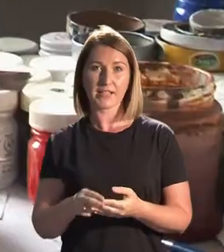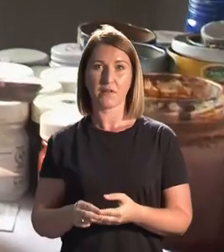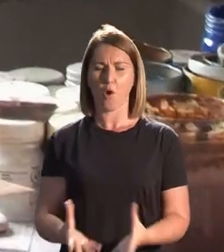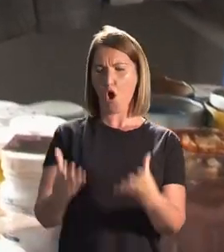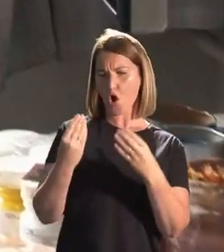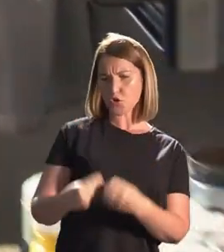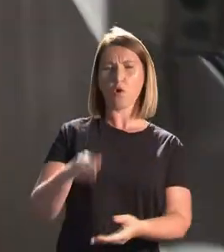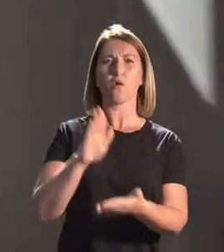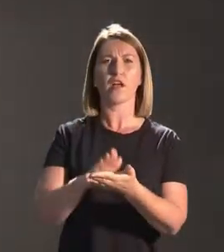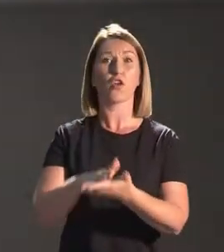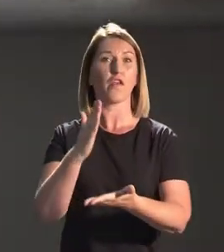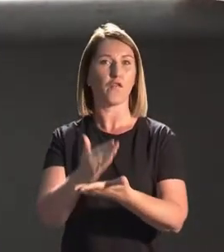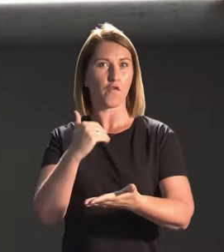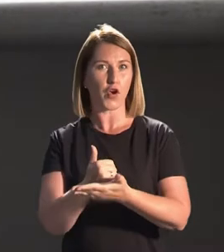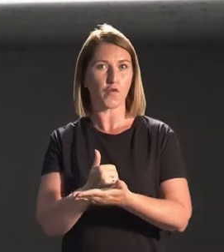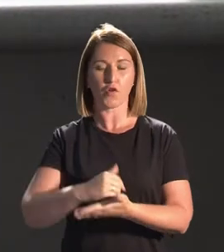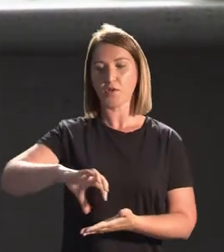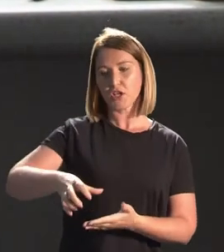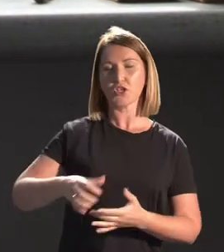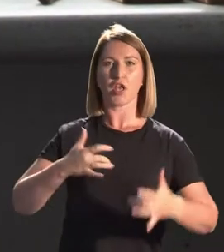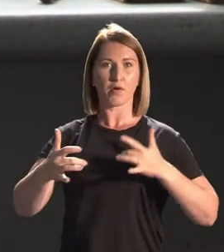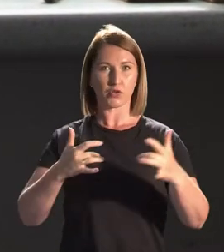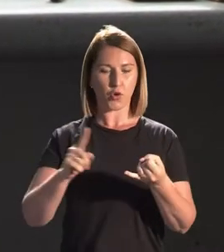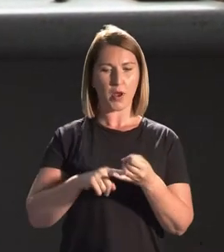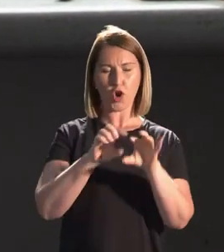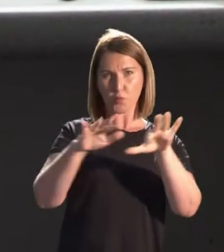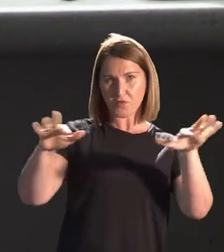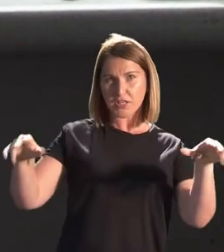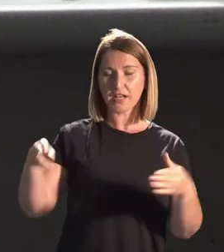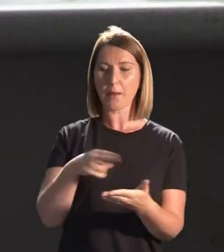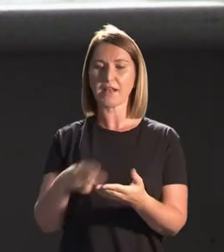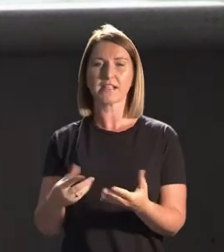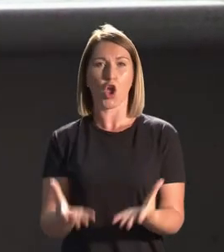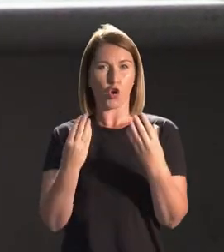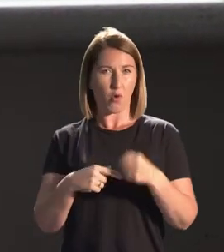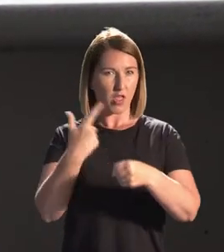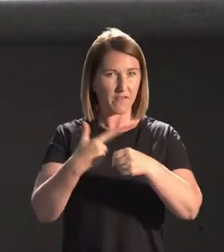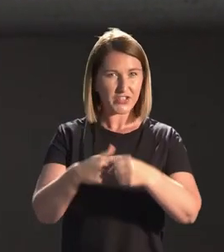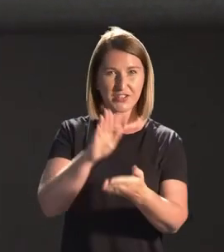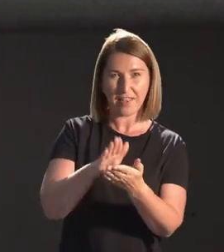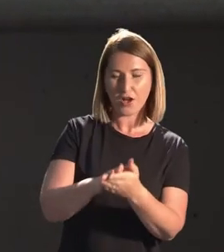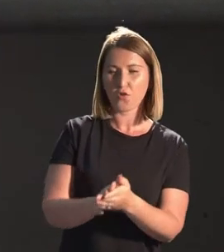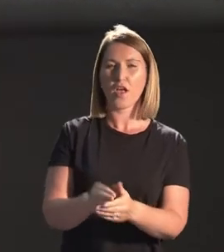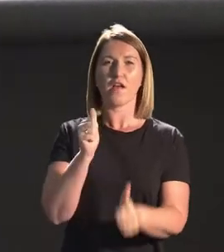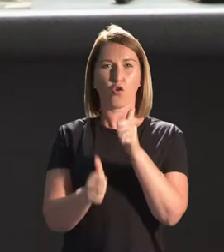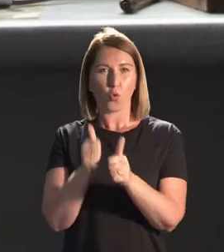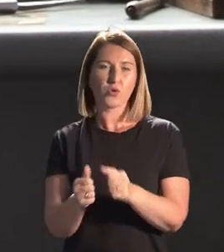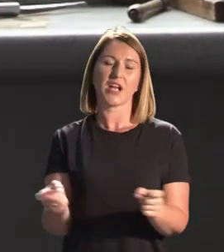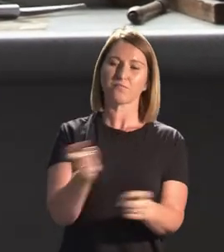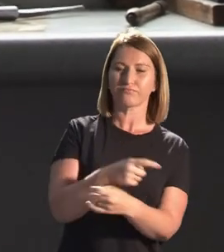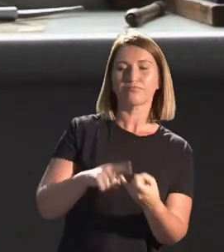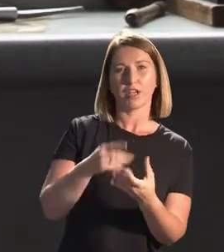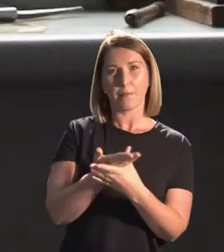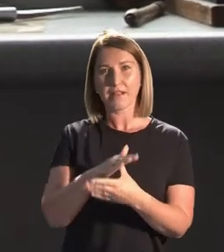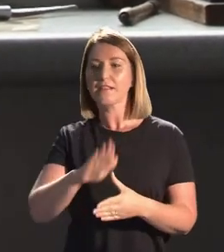laureatem wojewódzkiej nagrody w dziedzinie twórczości i upowszechniania plastyki oraz ponad 20 nagród i wyróżnień w konkursach krajowych i międzynarodowych. Prace